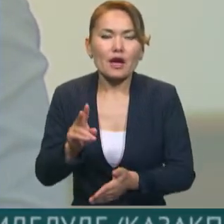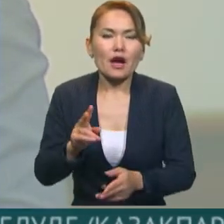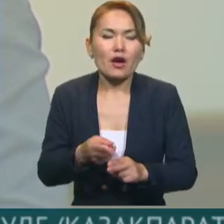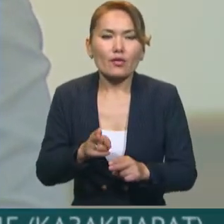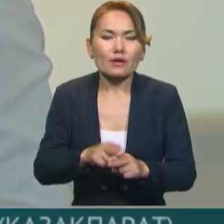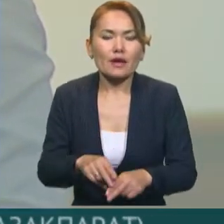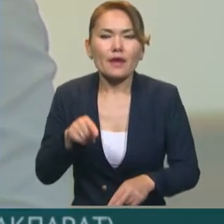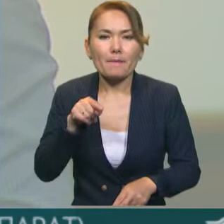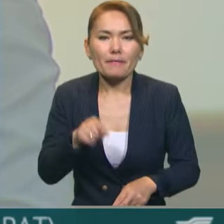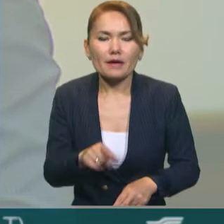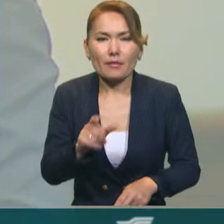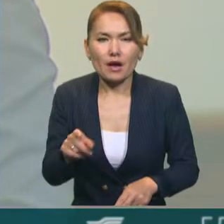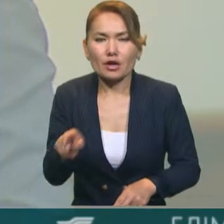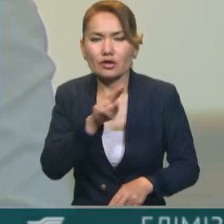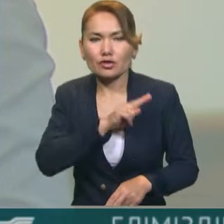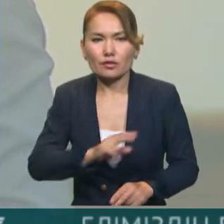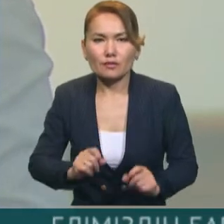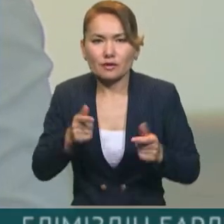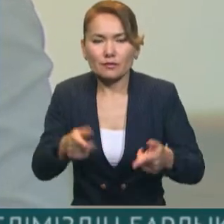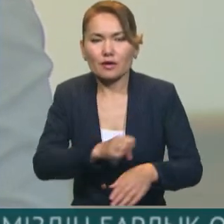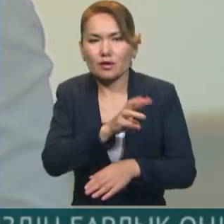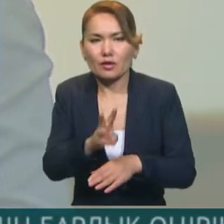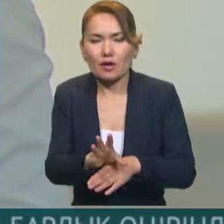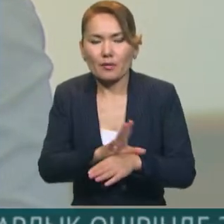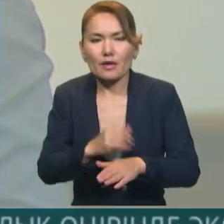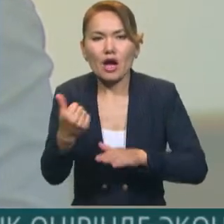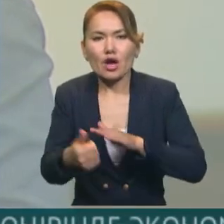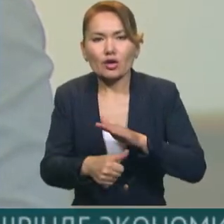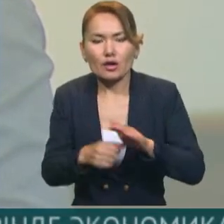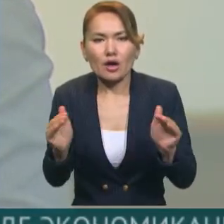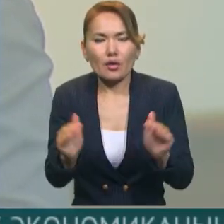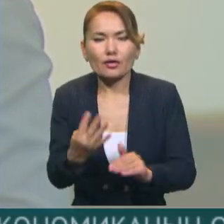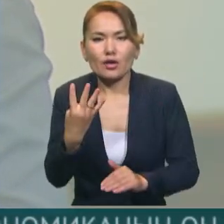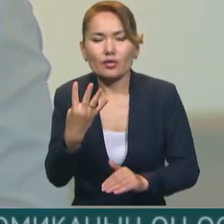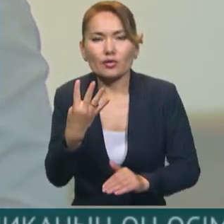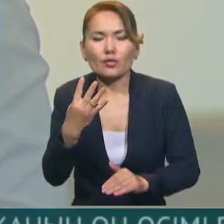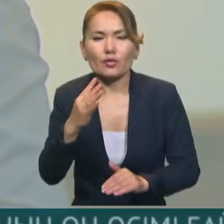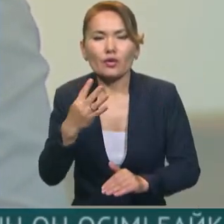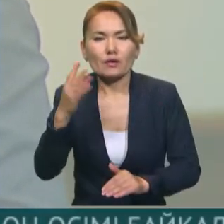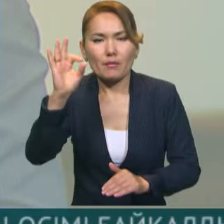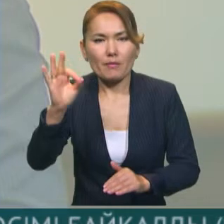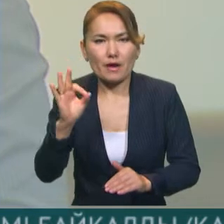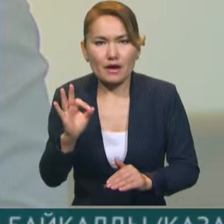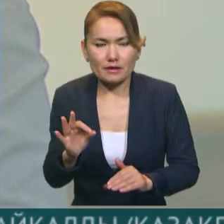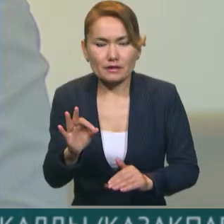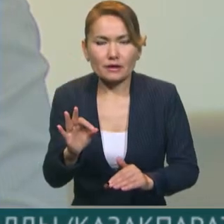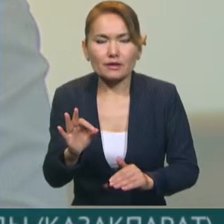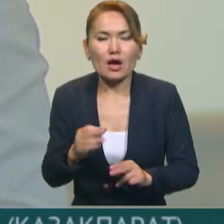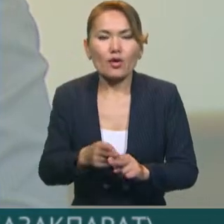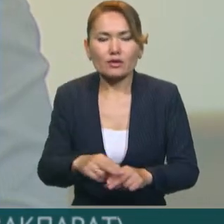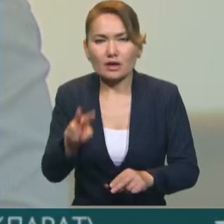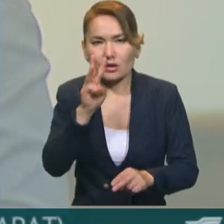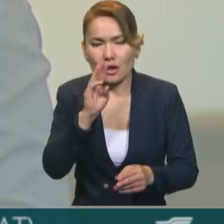297,000 адам жұмысқа орнастырылды. Жұмыссыздық деңгейі 4,9%-ті құрады. Жалақы бір